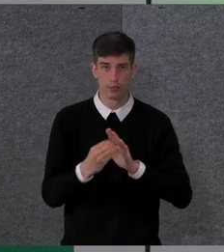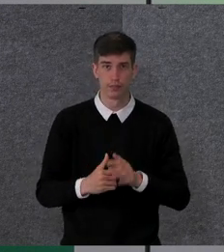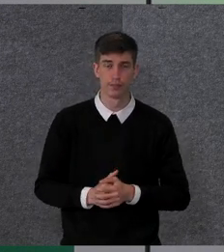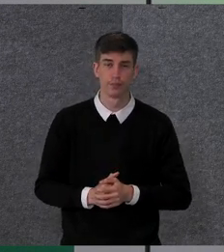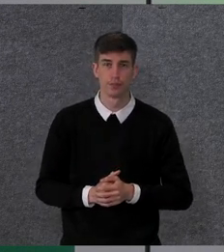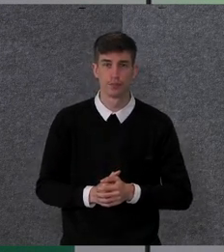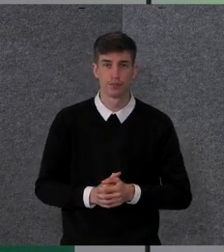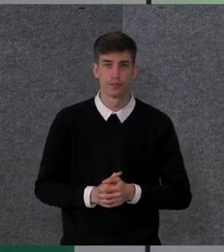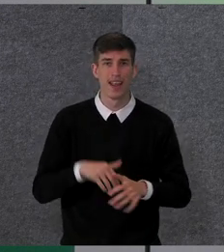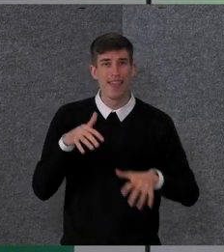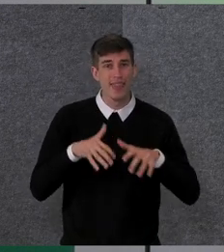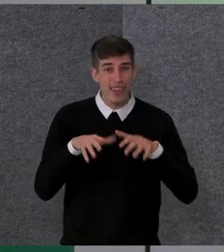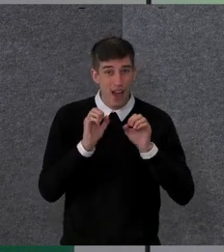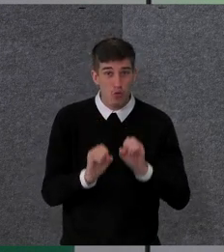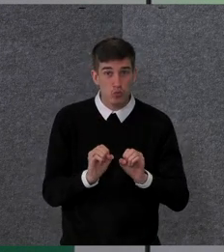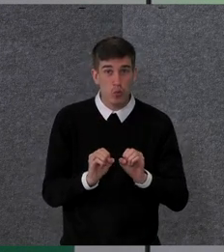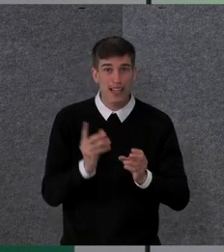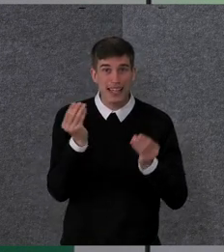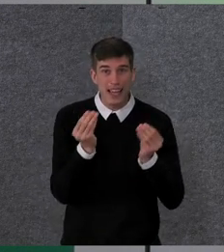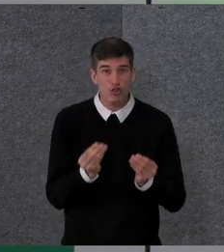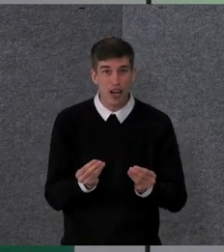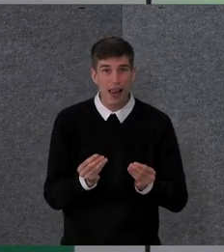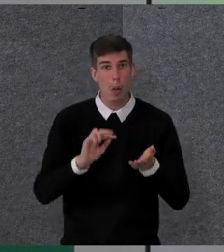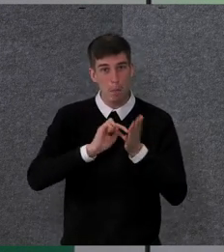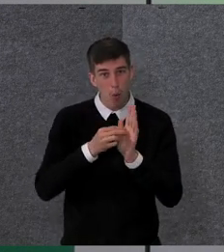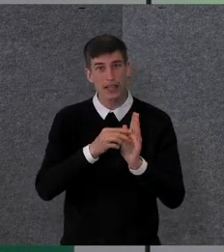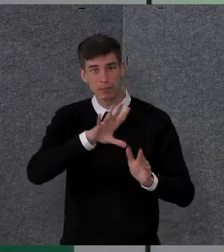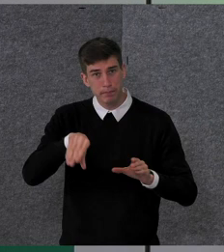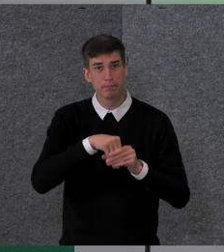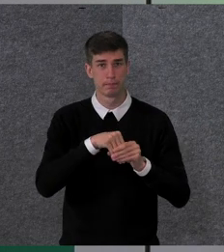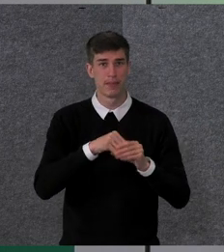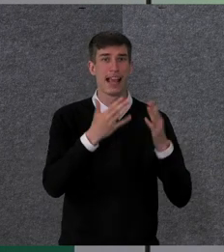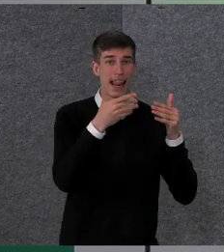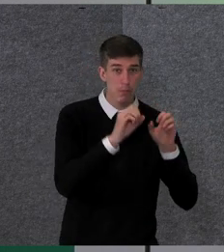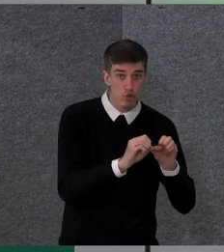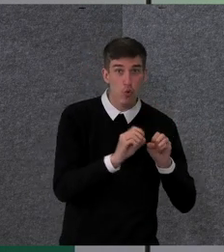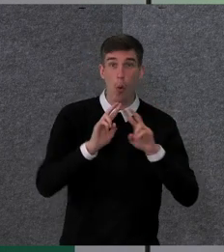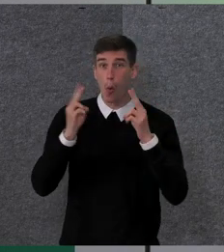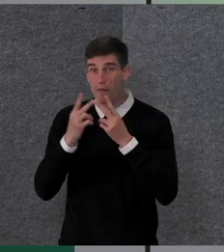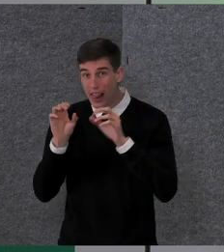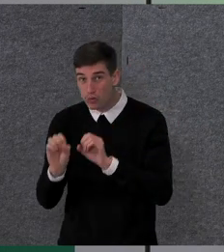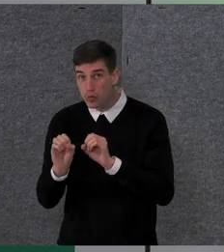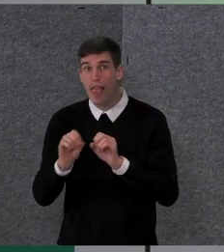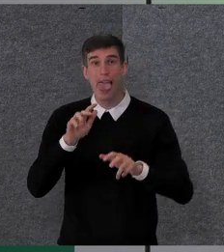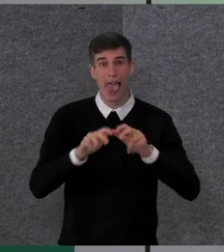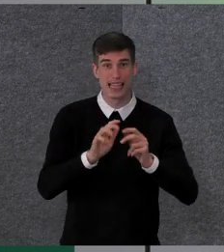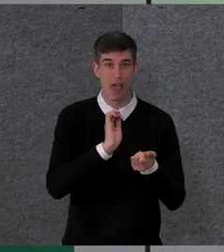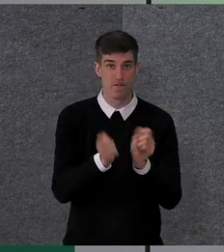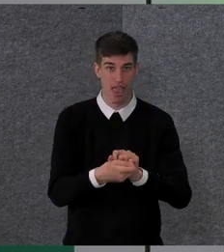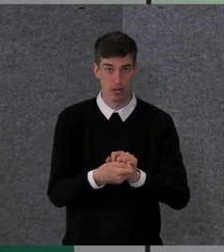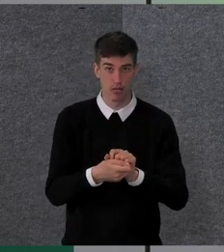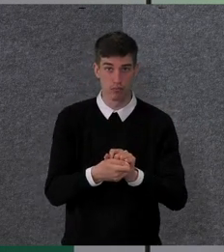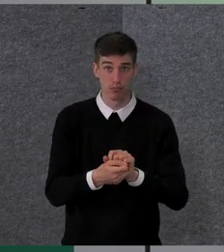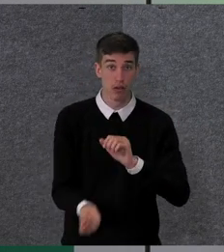Gestaltung des allgemeinen Tierschutzes auf diesem politischen Grund und Boden ist daher Klimaschutz, ist Umweltschutz, ist Teil der Agrarwende und ist auch